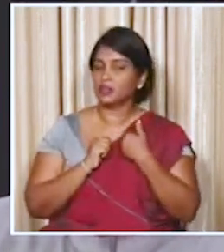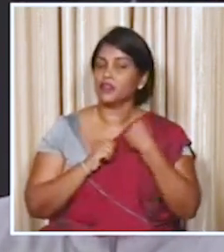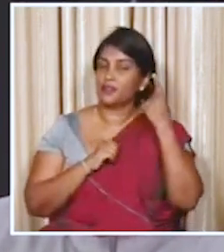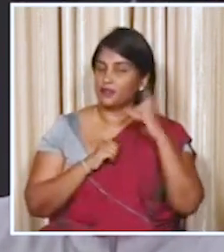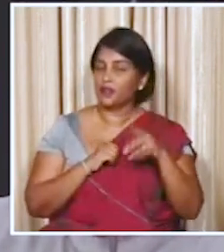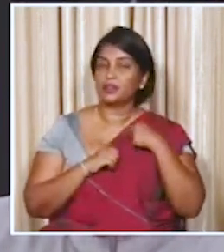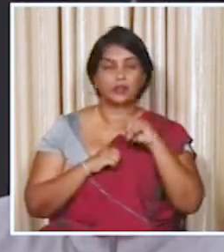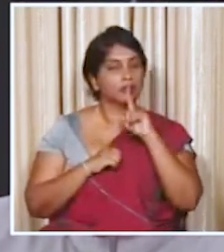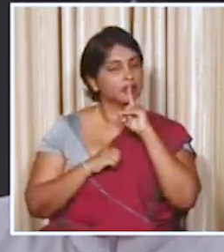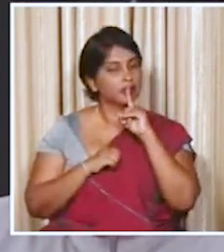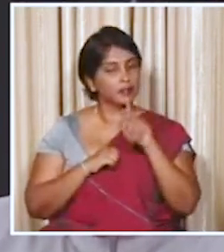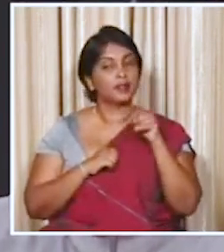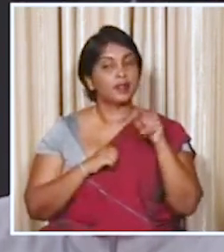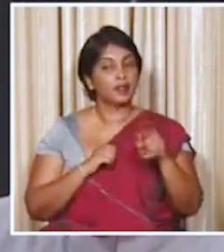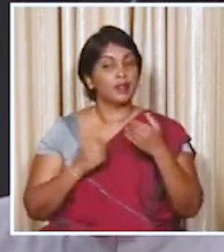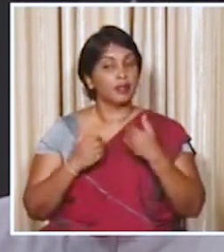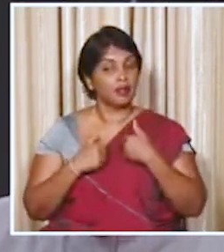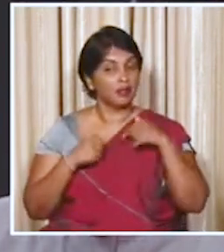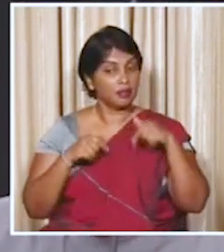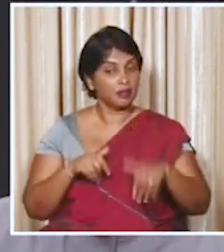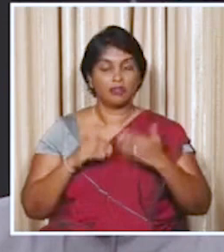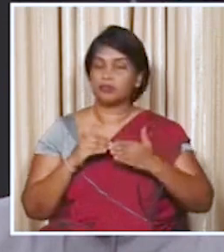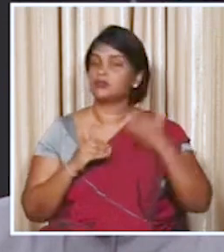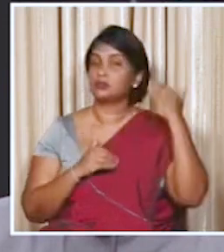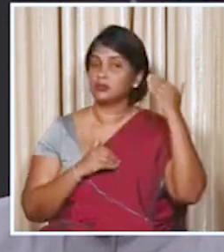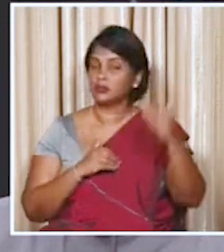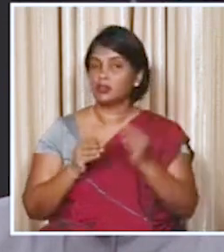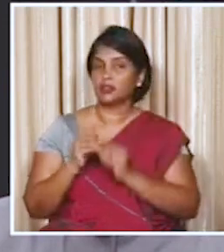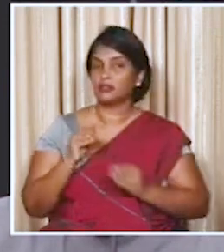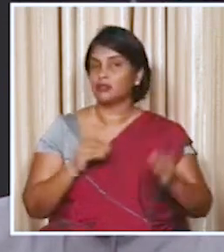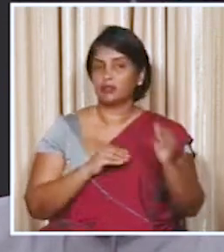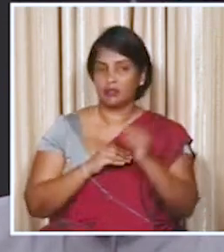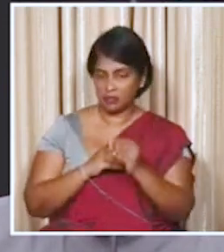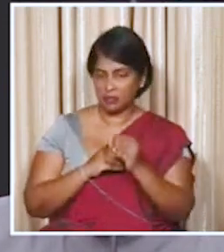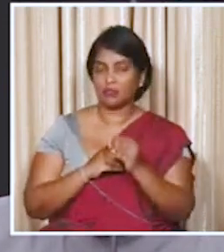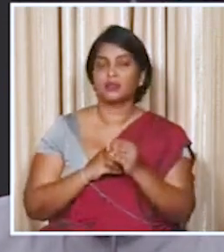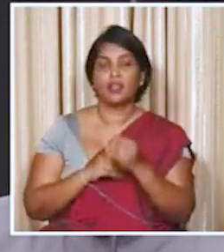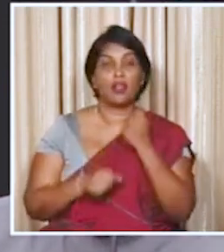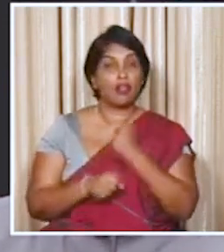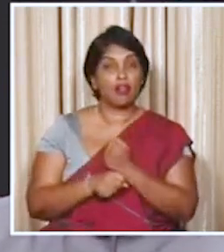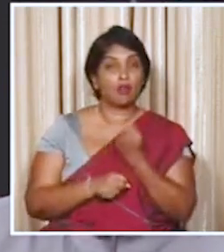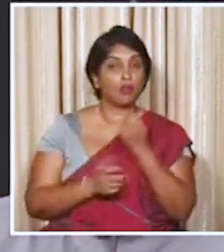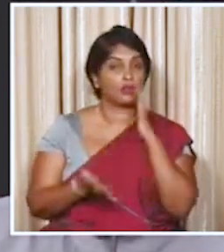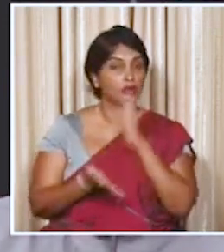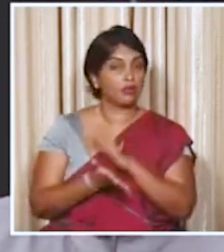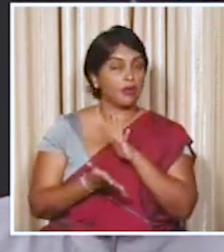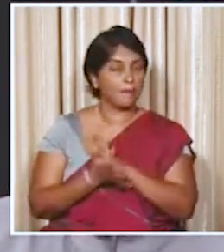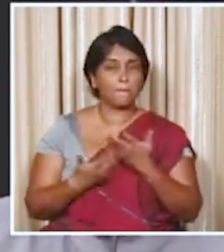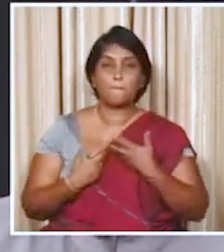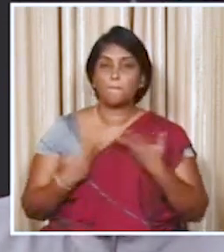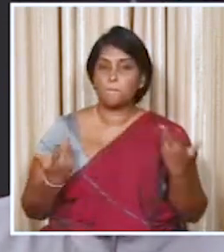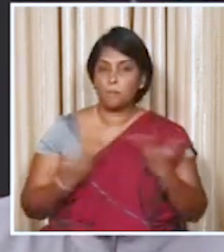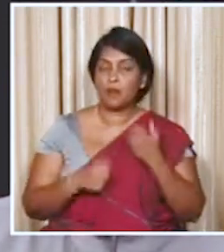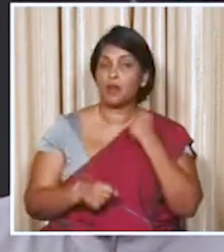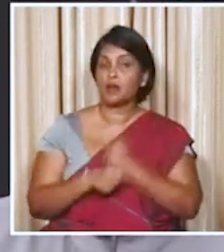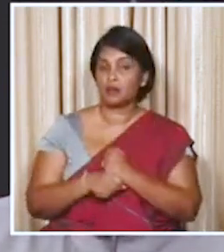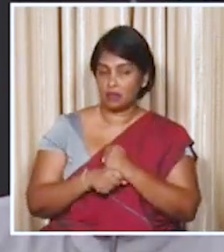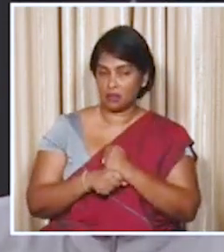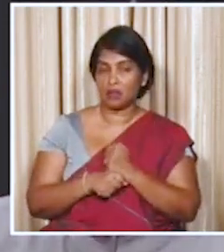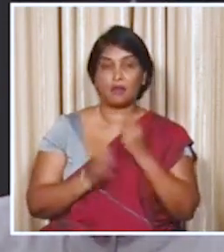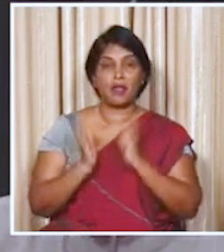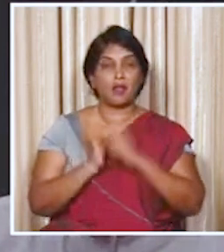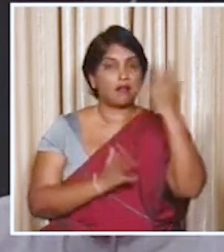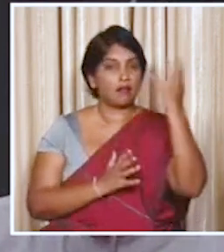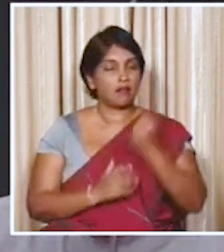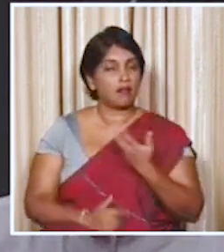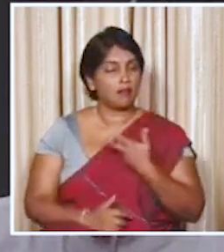නිසා අපි ඔබතුමාලට කියනවා අපිට මේන් එහා විකල්පයක් ආණ්ඩුවට සල්ලි අච්චු ගහන්නත් බැරි නම් ආණ්ඩුවට ණය